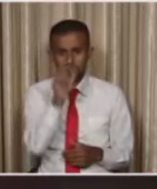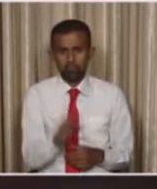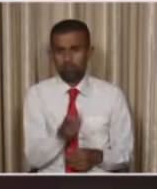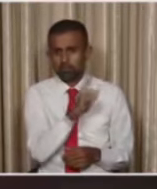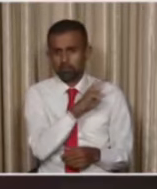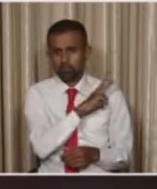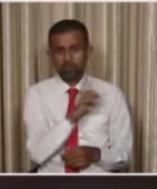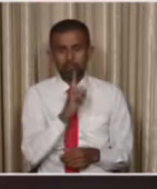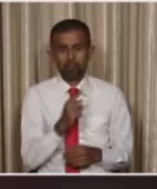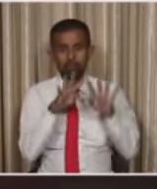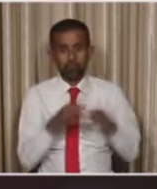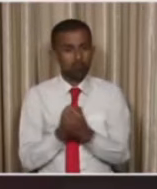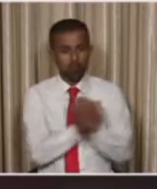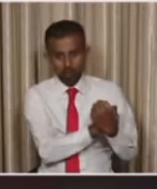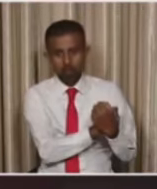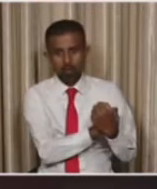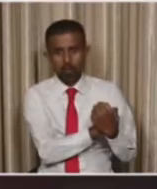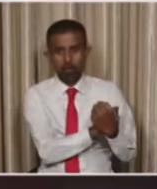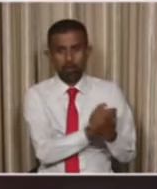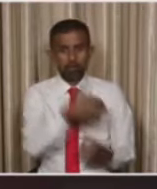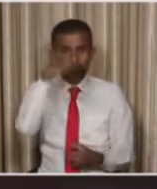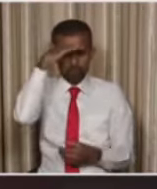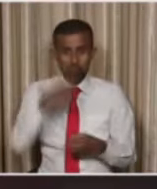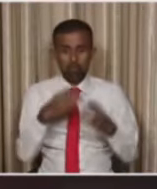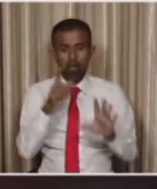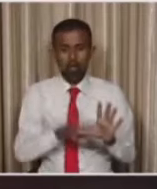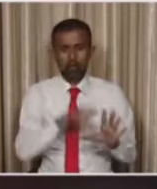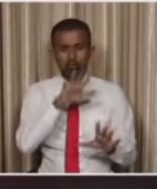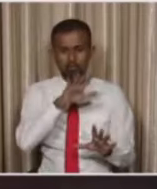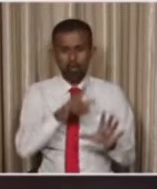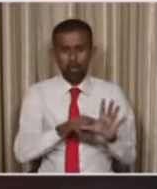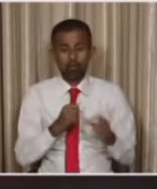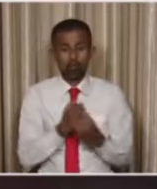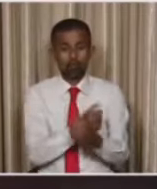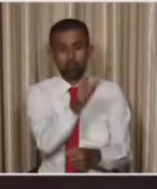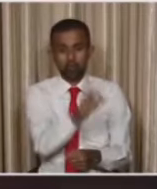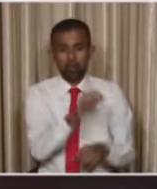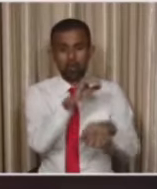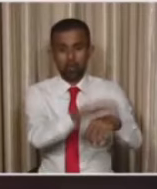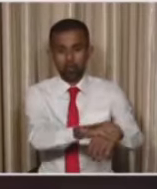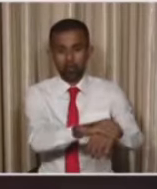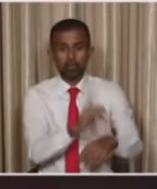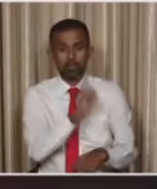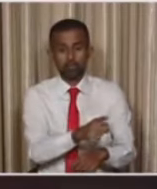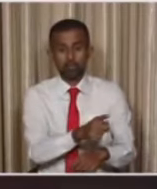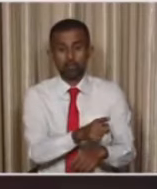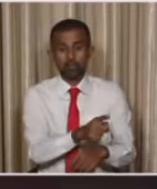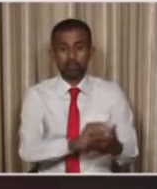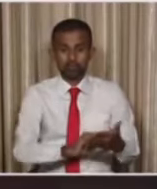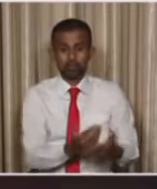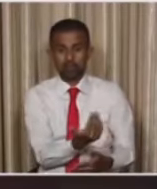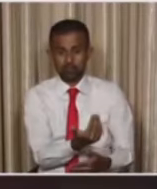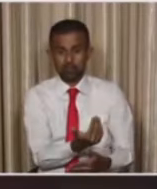පෙරද කියලා දිනවා රිමාන් බන්ධනාගාරේ. අර පාස්කු ප්‍රහාරයේ අවුරුදු පහක් කියන හිරේ ඉන්න මිනිහෙක් අල්ලගෙන එයාට කියලා අනේ ස්ටේට්මන්ට් එකක් දෙන්න